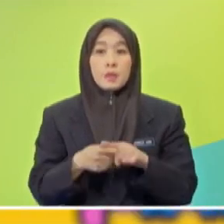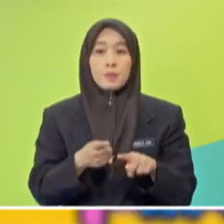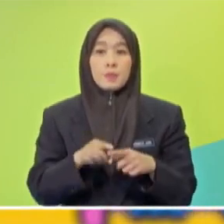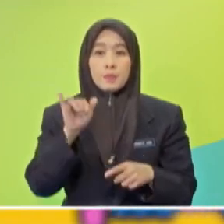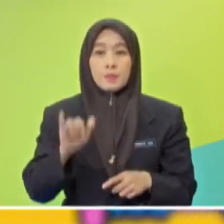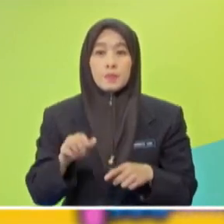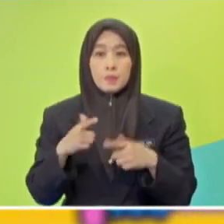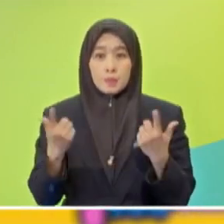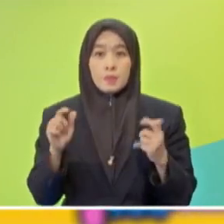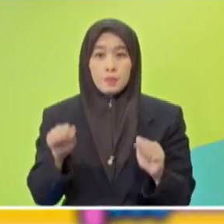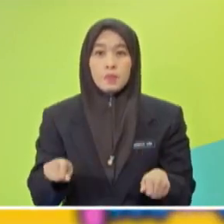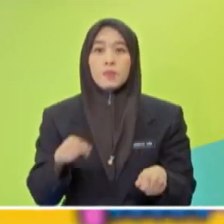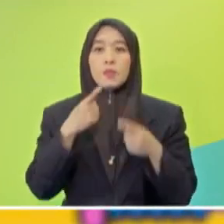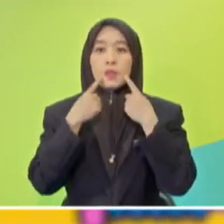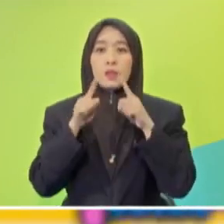oke